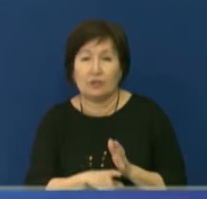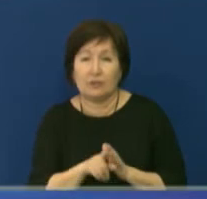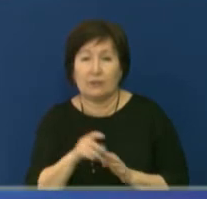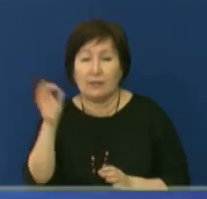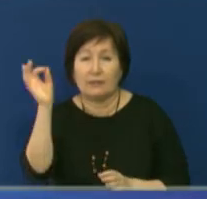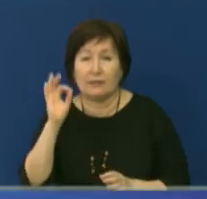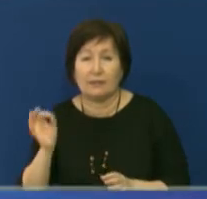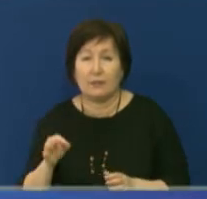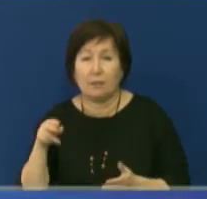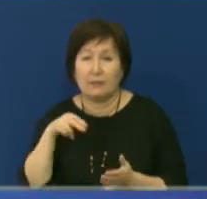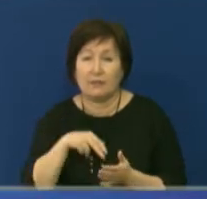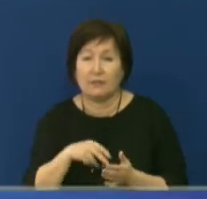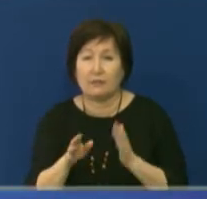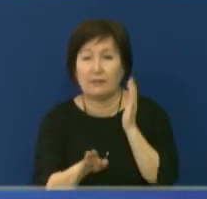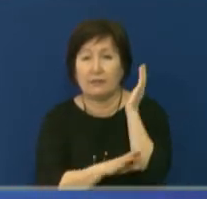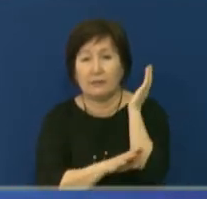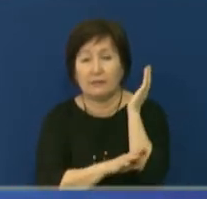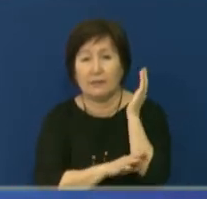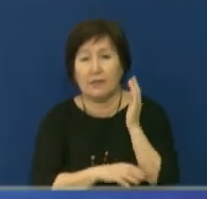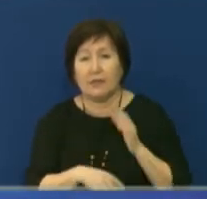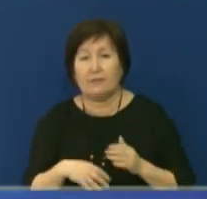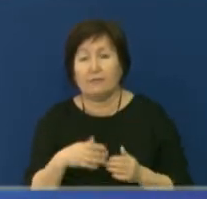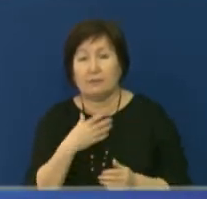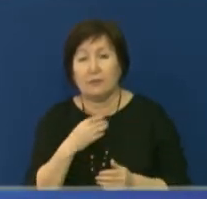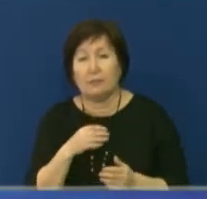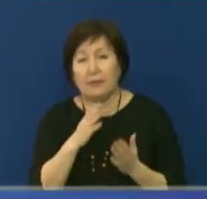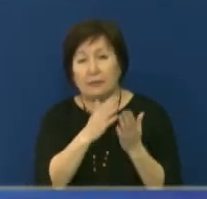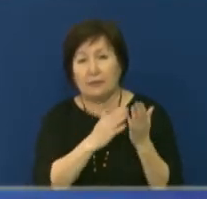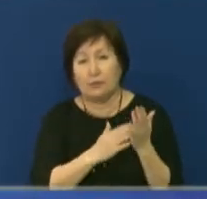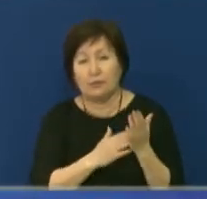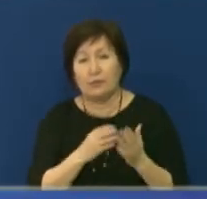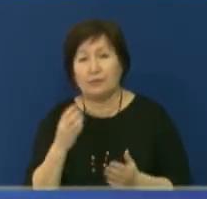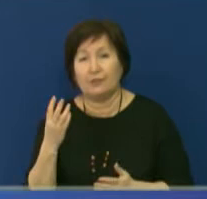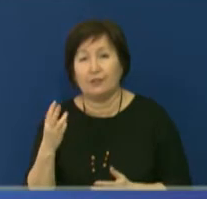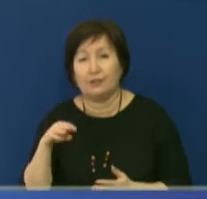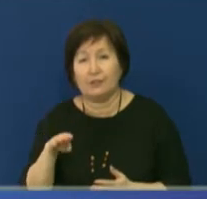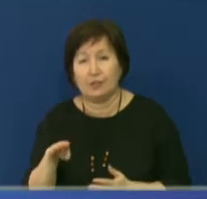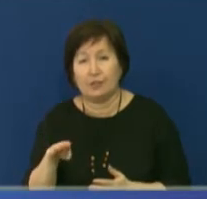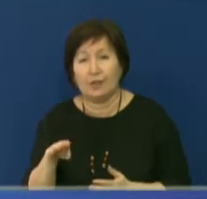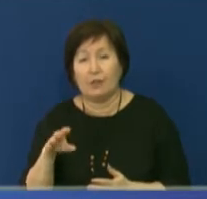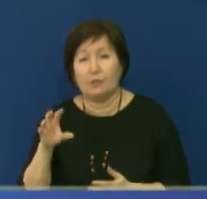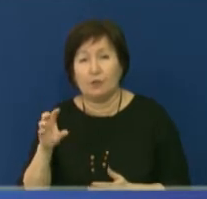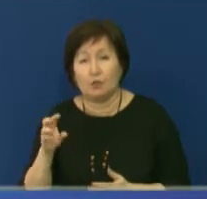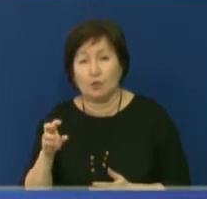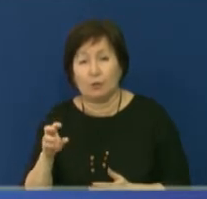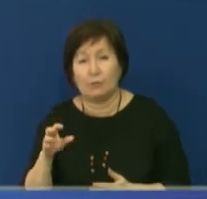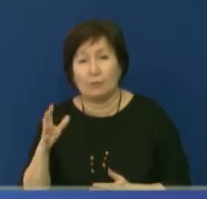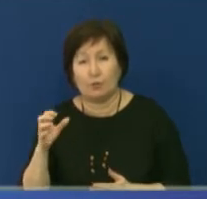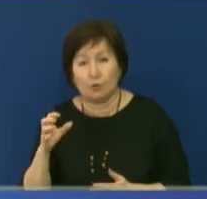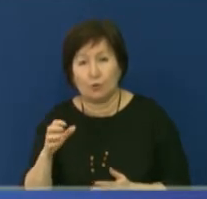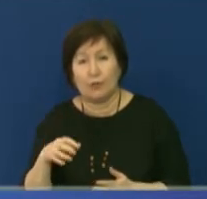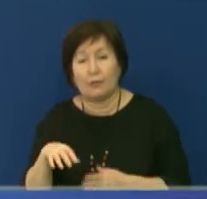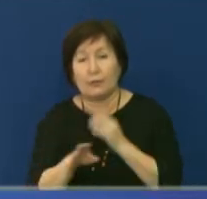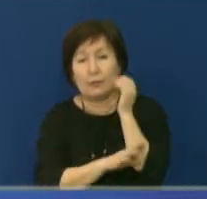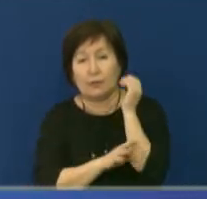деревьев. На этот раз на территории города планируется высадить 3500 саженцев. Это деревья из разных садов Восточно-Казахстанской